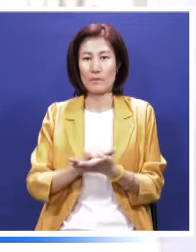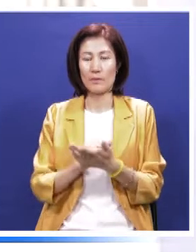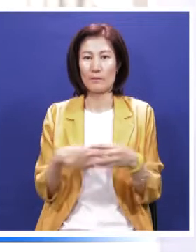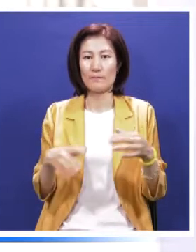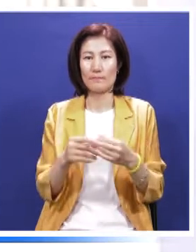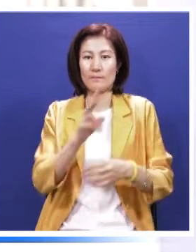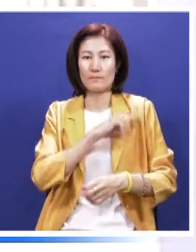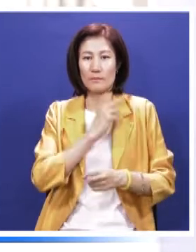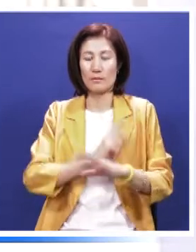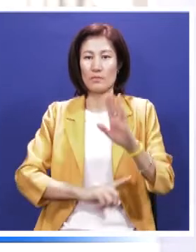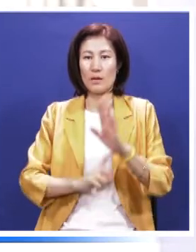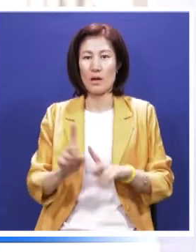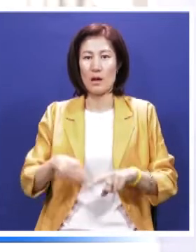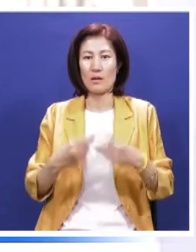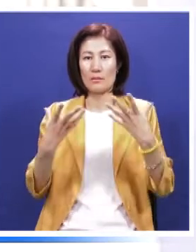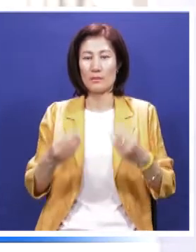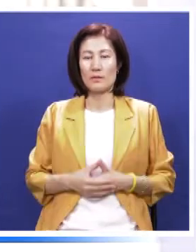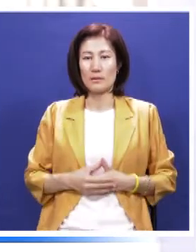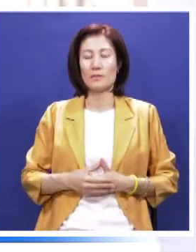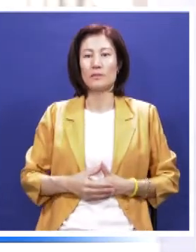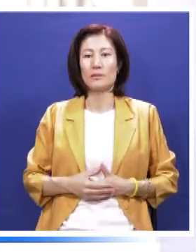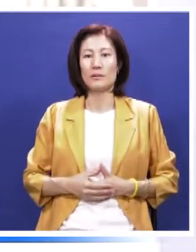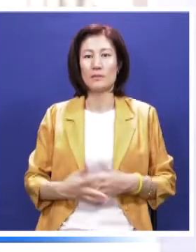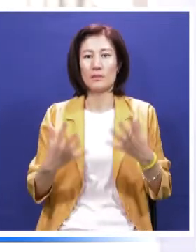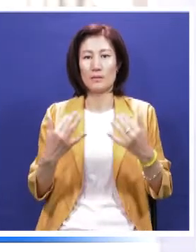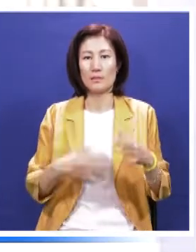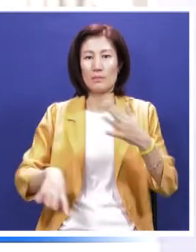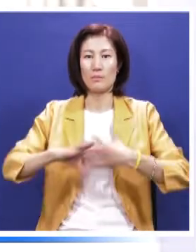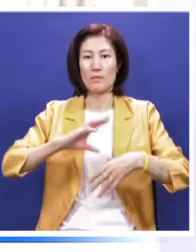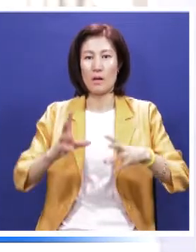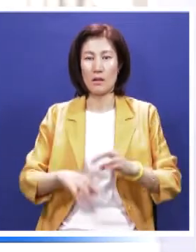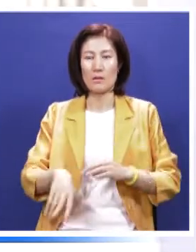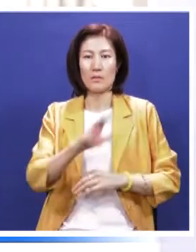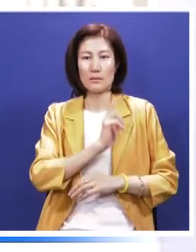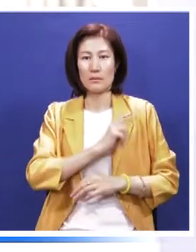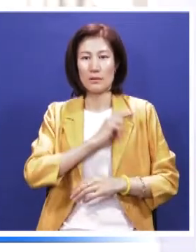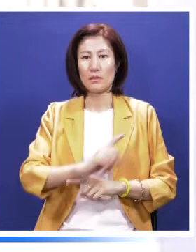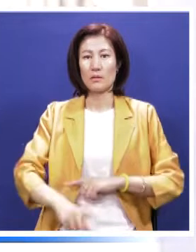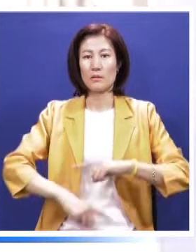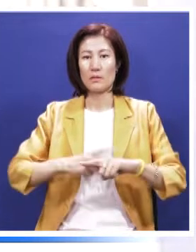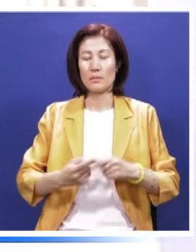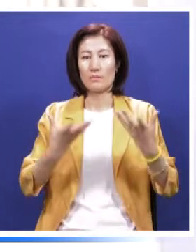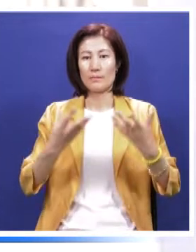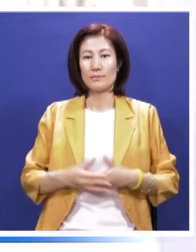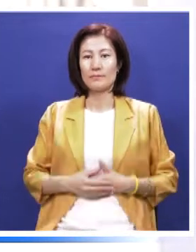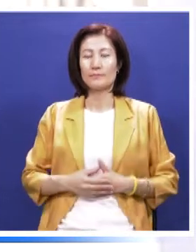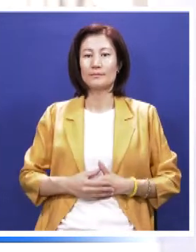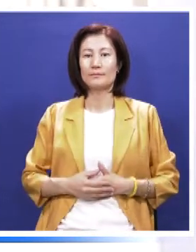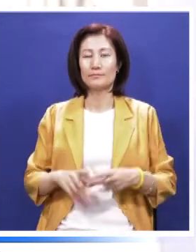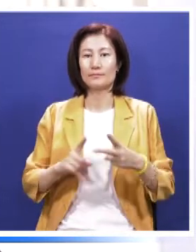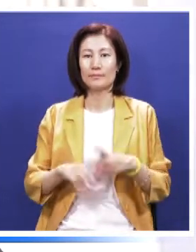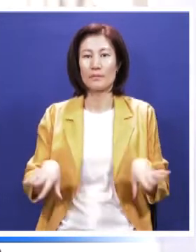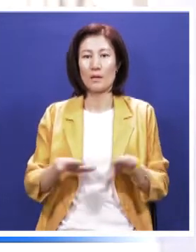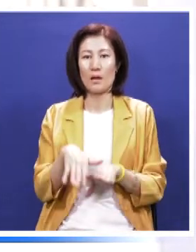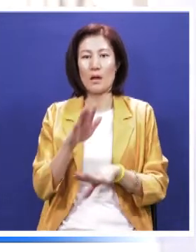жасай бастады. Осы 11 қоғамдық кеңестің қазір кезеңде барлық жұмыстарын алға ары қарай жалғастыратын болады. Екіншіден бізде мынау халықпен